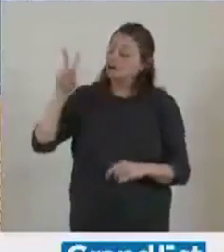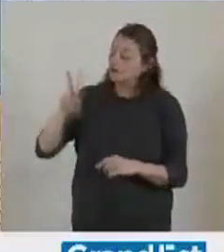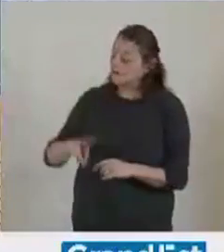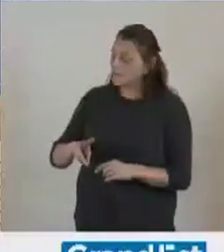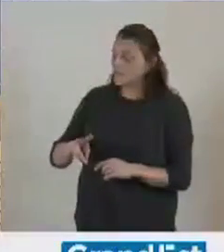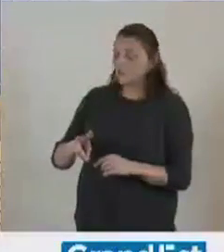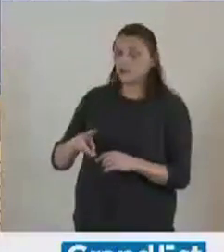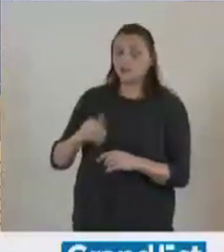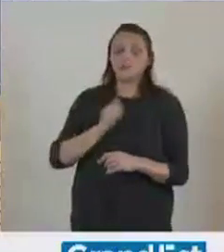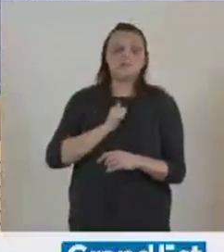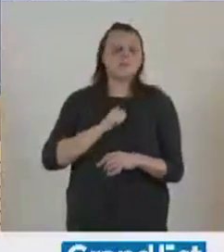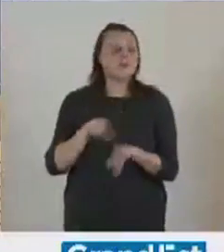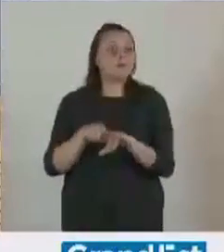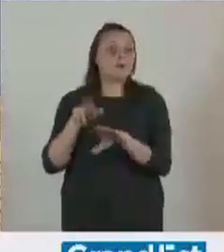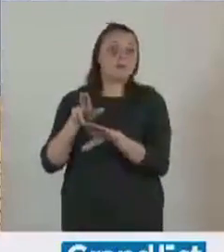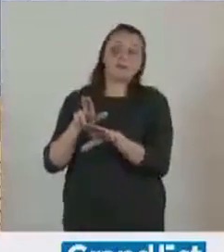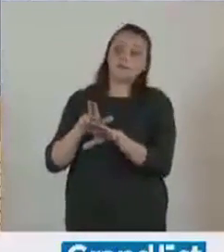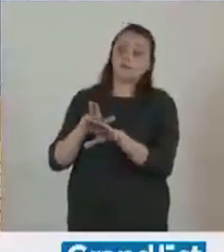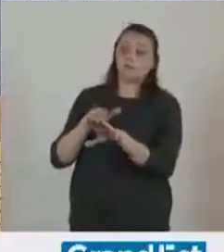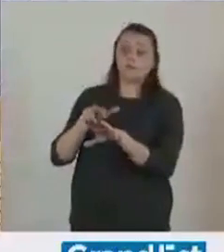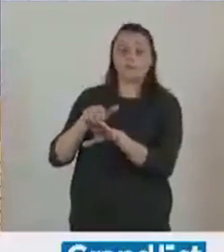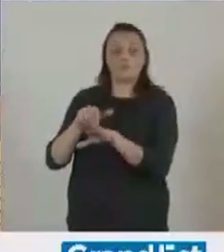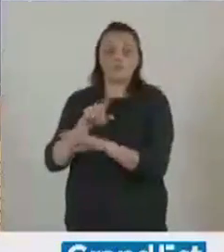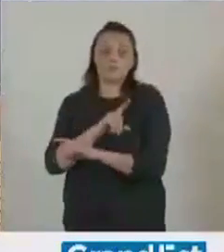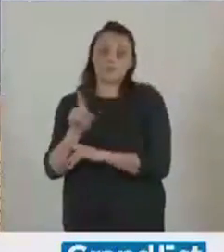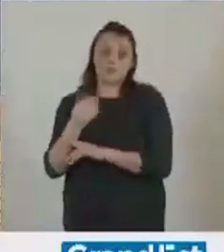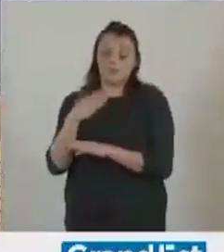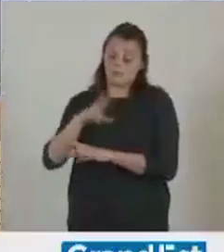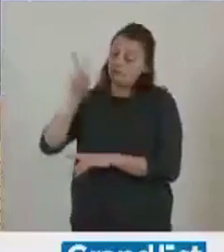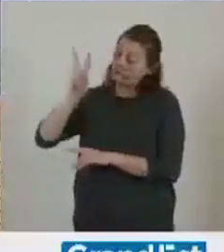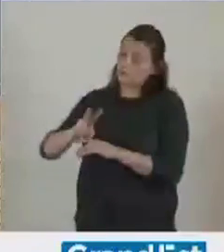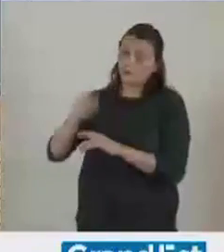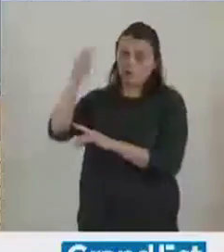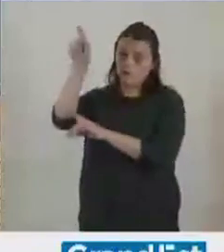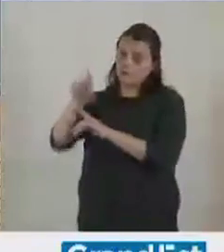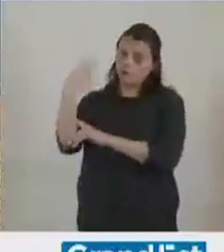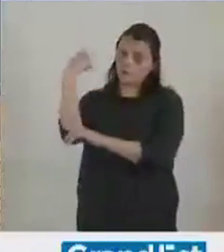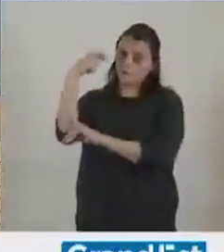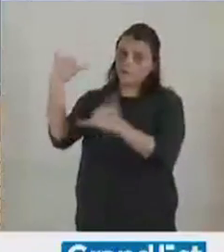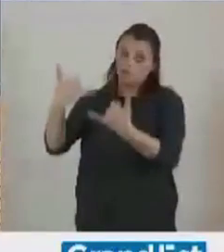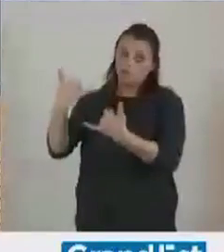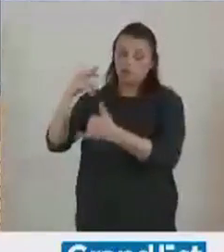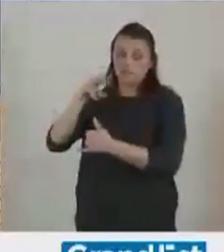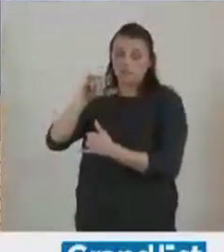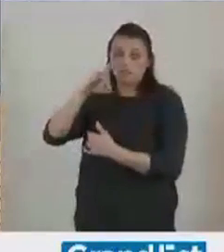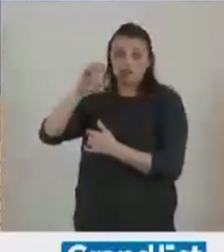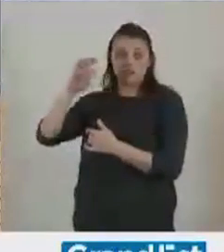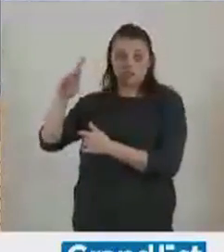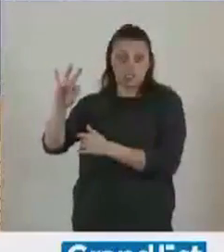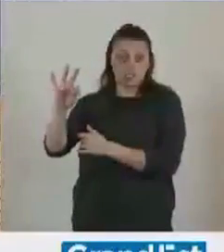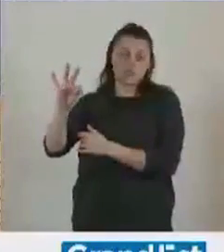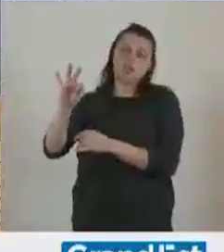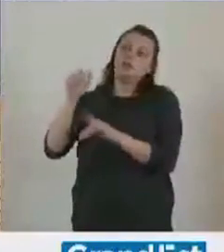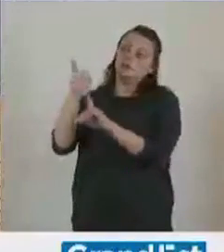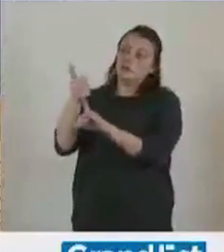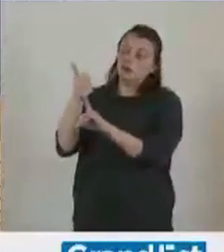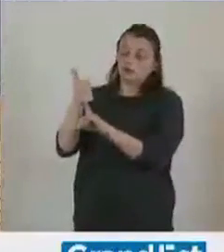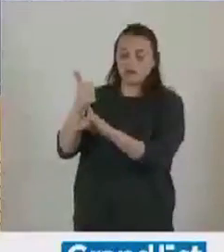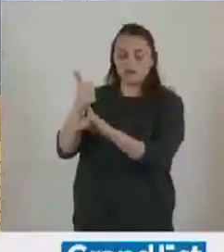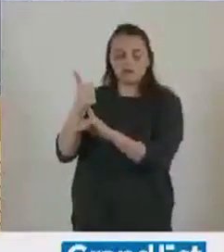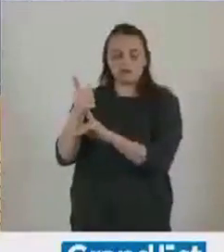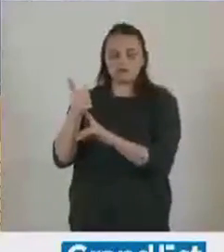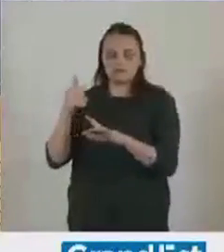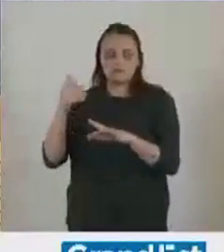sans aucune flagornerie, sans les contacts qu'il a pu avoir et nouer et la confiance qu'il a su se créer avec chacun des présidents de